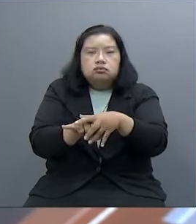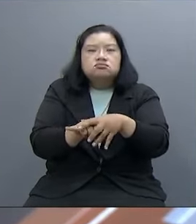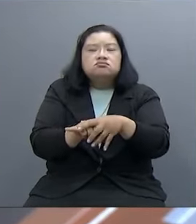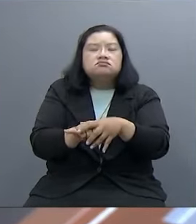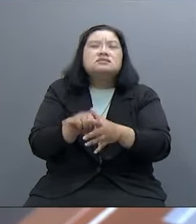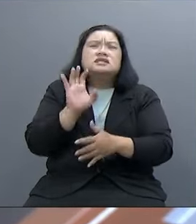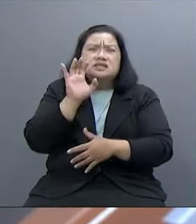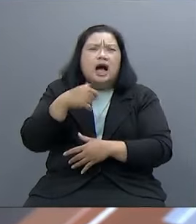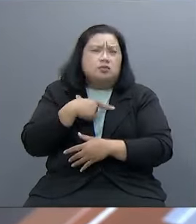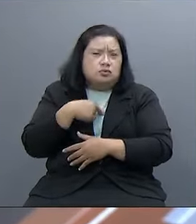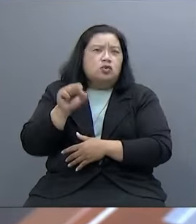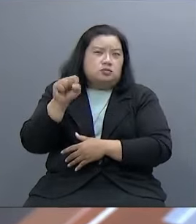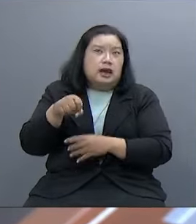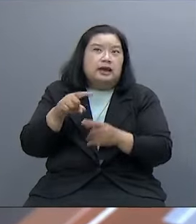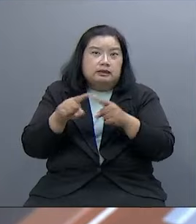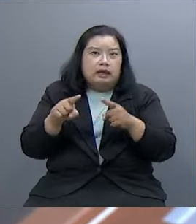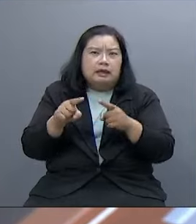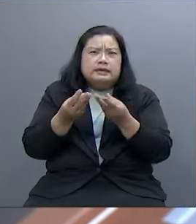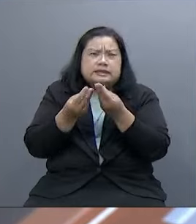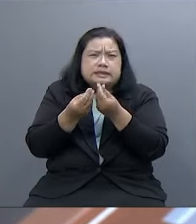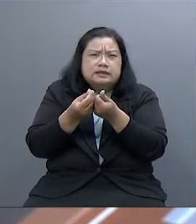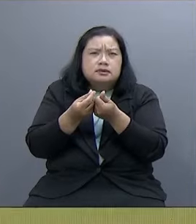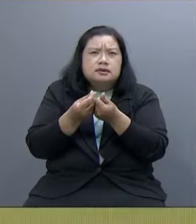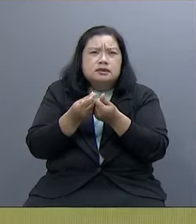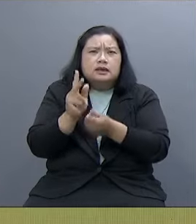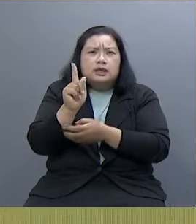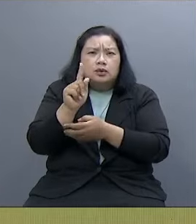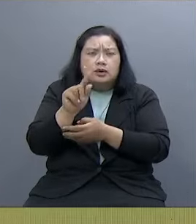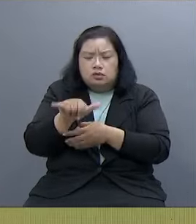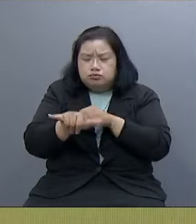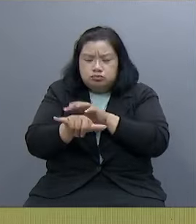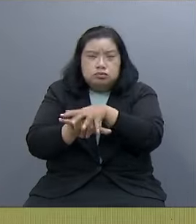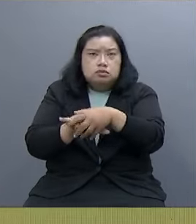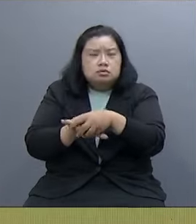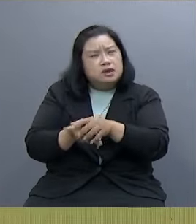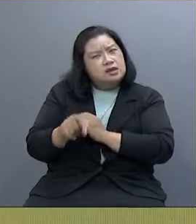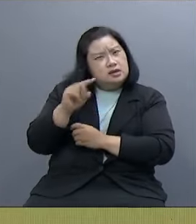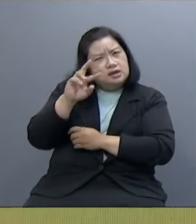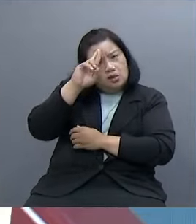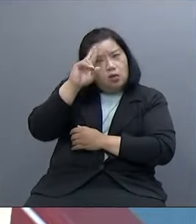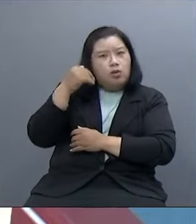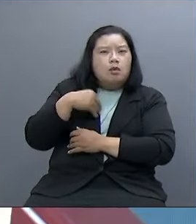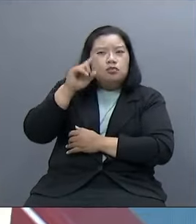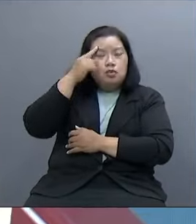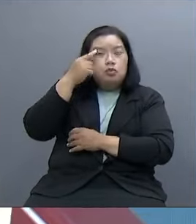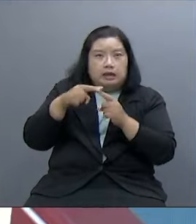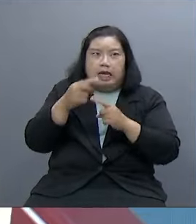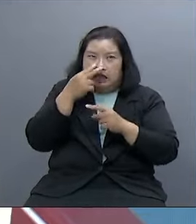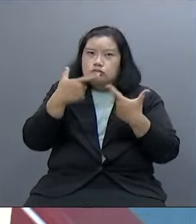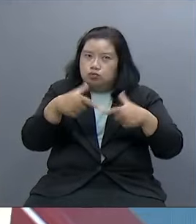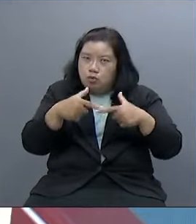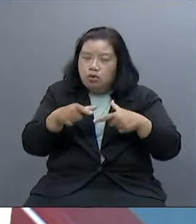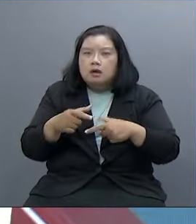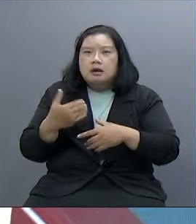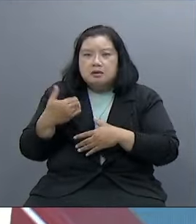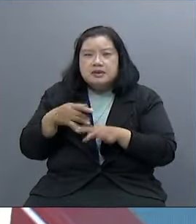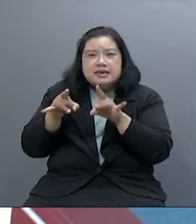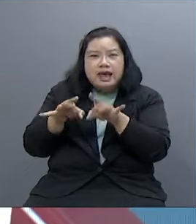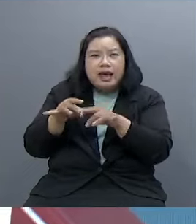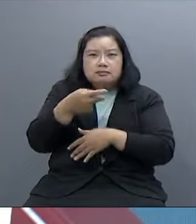ต่ไข้ขึ้นนี่ก็น่าจะใช้เวลาอย ู่นะไม่แน่ใจว่าเป็นโรคภัยไข้เจ็บอะไรหรือเปล่านะแต่ว่าเห็นภาพไวรัลนั้นแหละคนก็แซวไงบอกโอ๊ยน